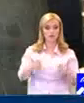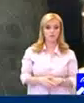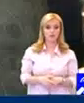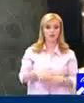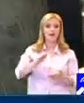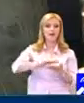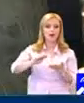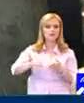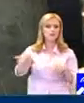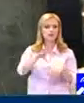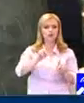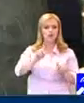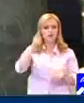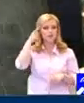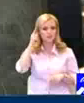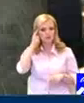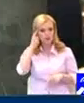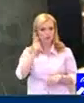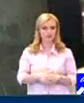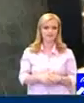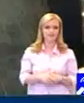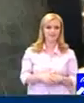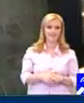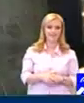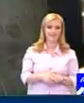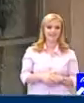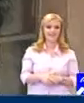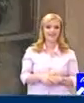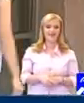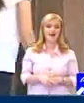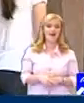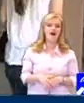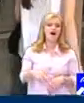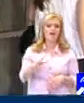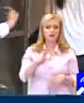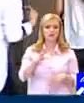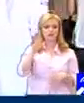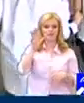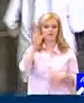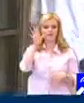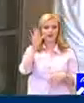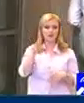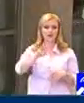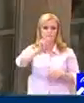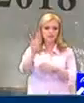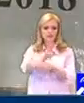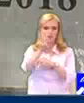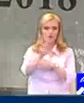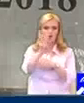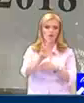Eu am scris tot ce am știut. Ne-am lăsat acolo ultimele puteri. Chiar dacă au avut la dispoziție 3 ore ca să